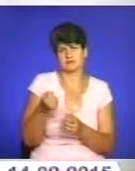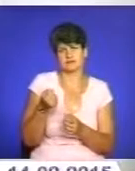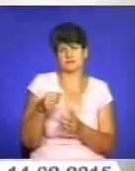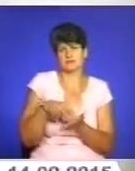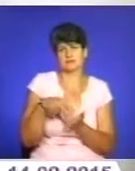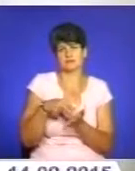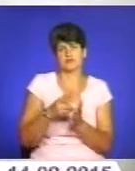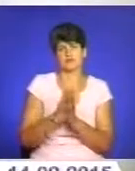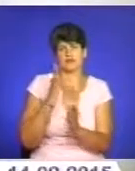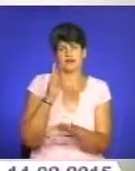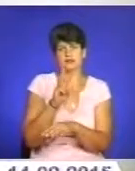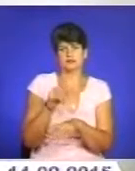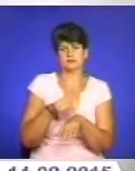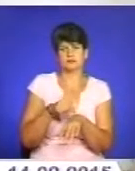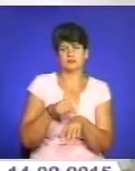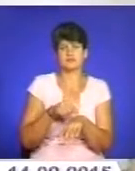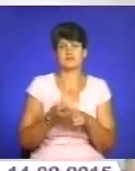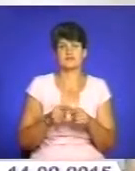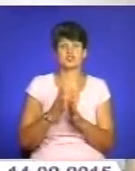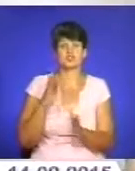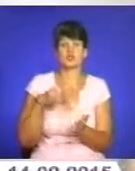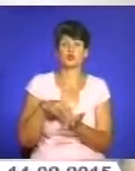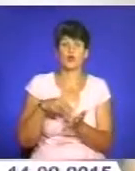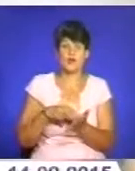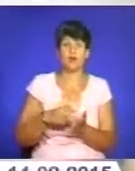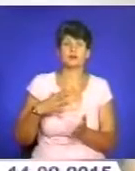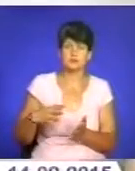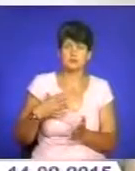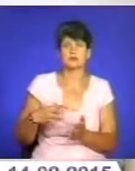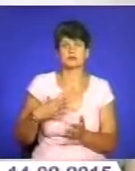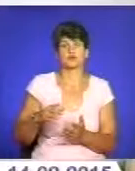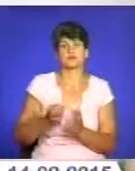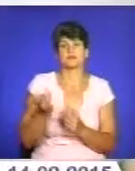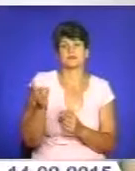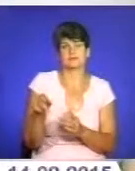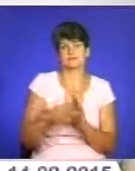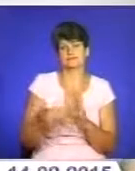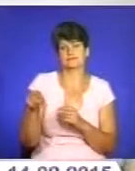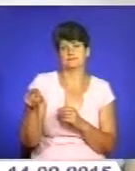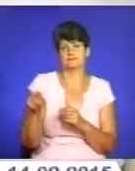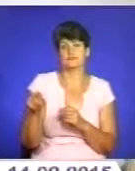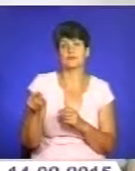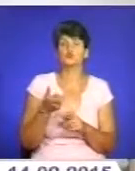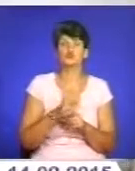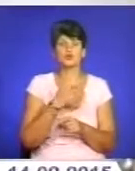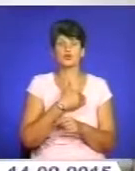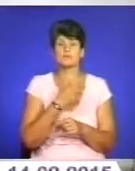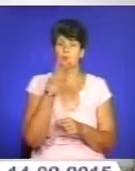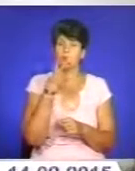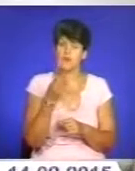потримати 3 години в цій черзі, щоб він стояв, щоб він дочекався все ж таки, щоб зайти в цей кабінет. Дуже хотілося б побачити, як